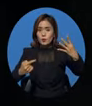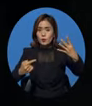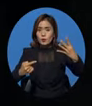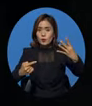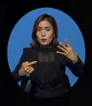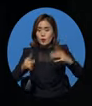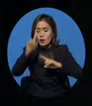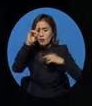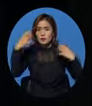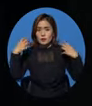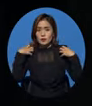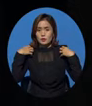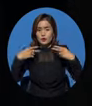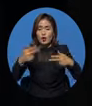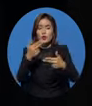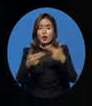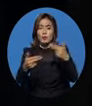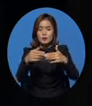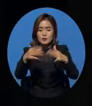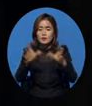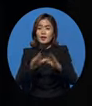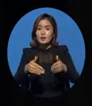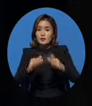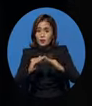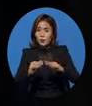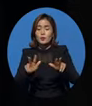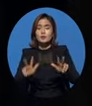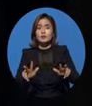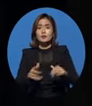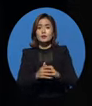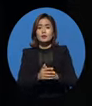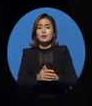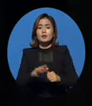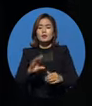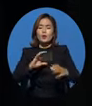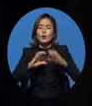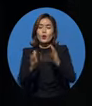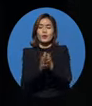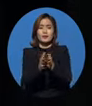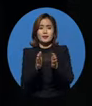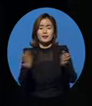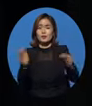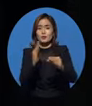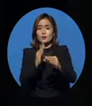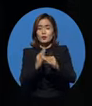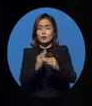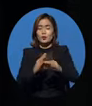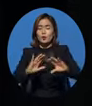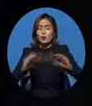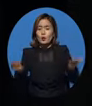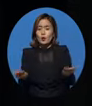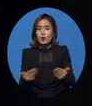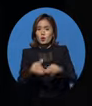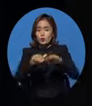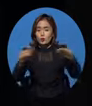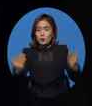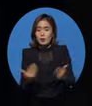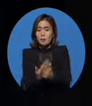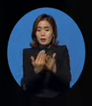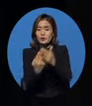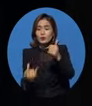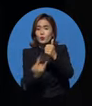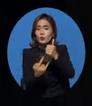범정부 협의체가 구성이 되었습니다 이제 비로서 어물 거가 틱이 시작했죠 저도 국가균형발전 특별히 원장 으로서